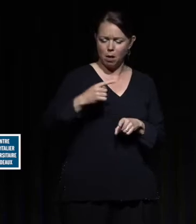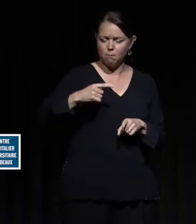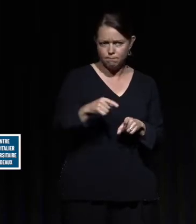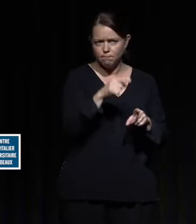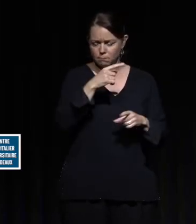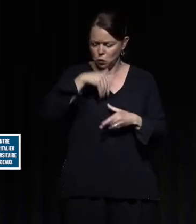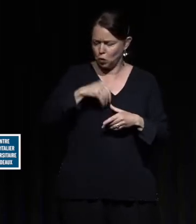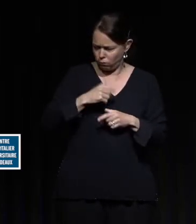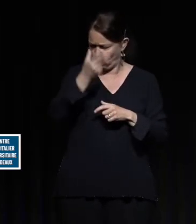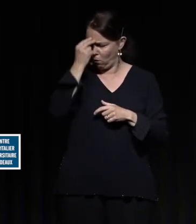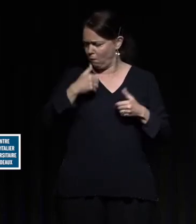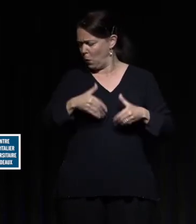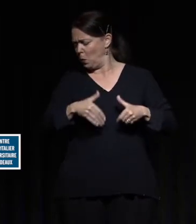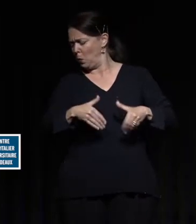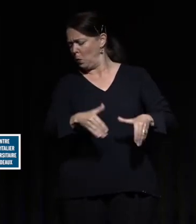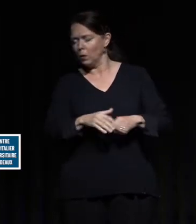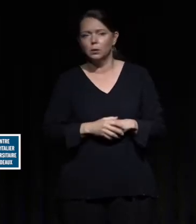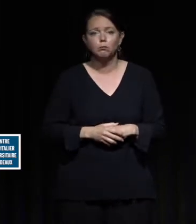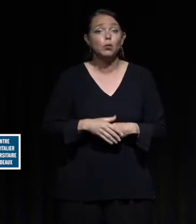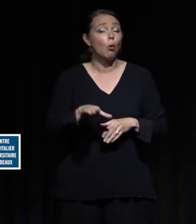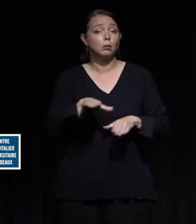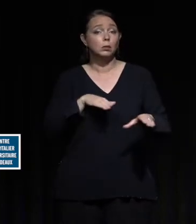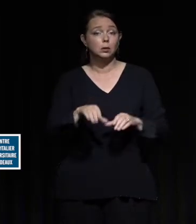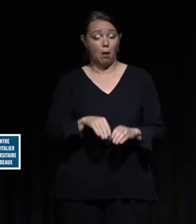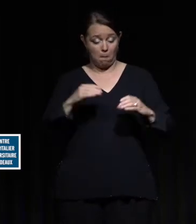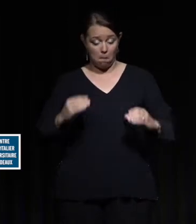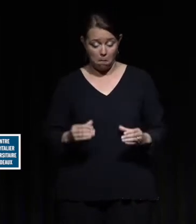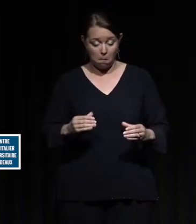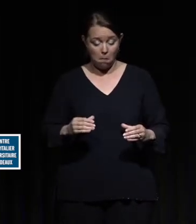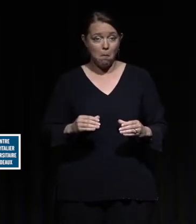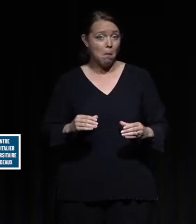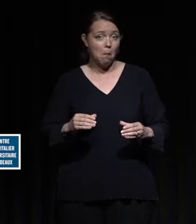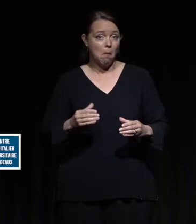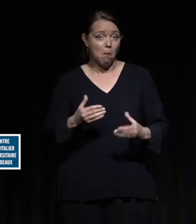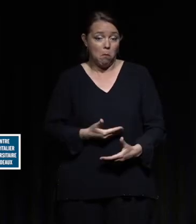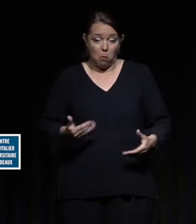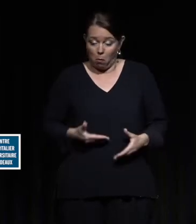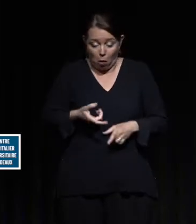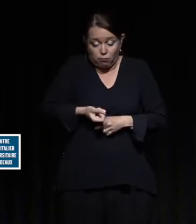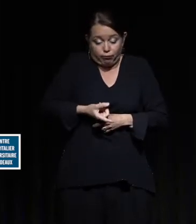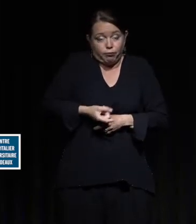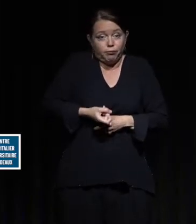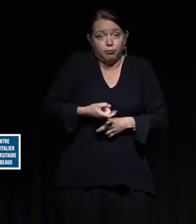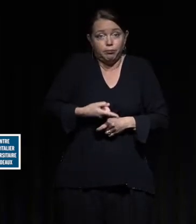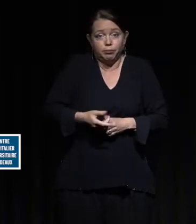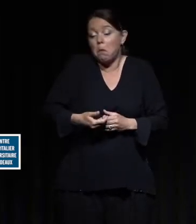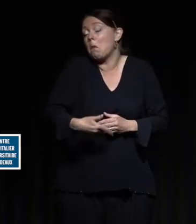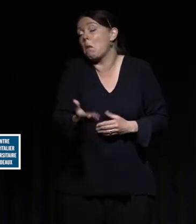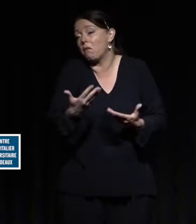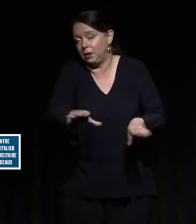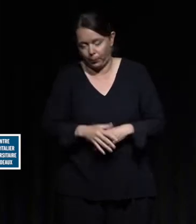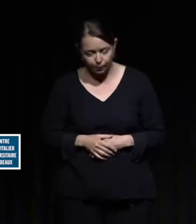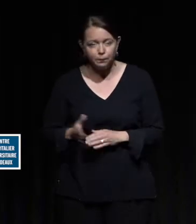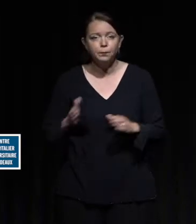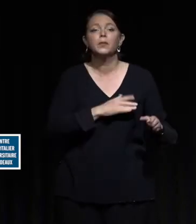qu'il faut évacuer et le système péritonéal est une sorte de filtre. Il met tout ça à la poubelle et puis on passe à autre chose. Alors que chez la